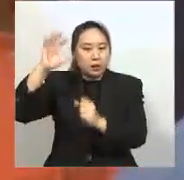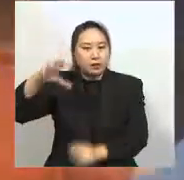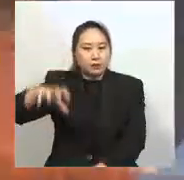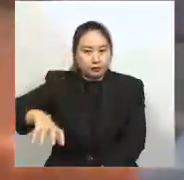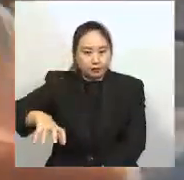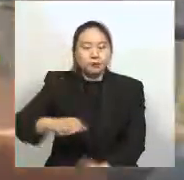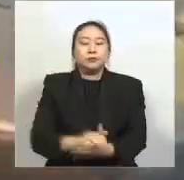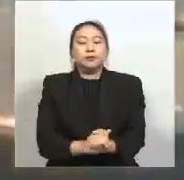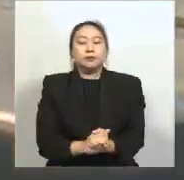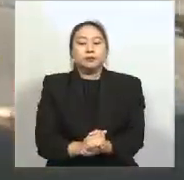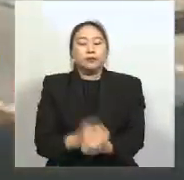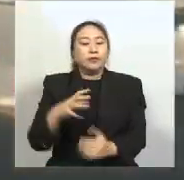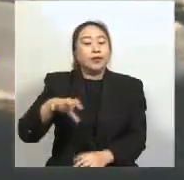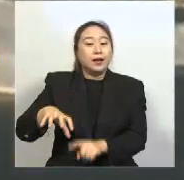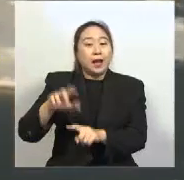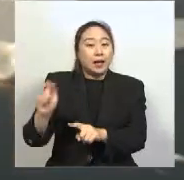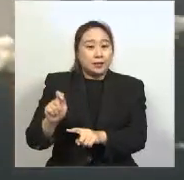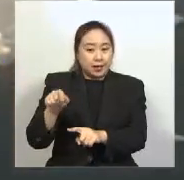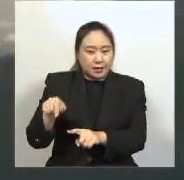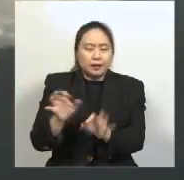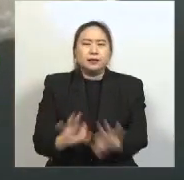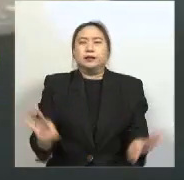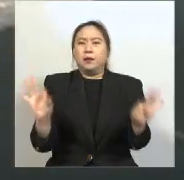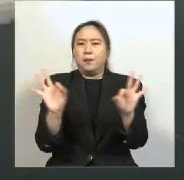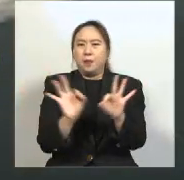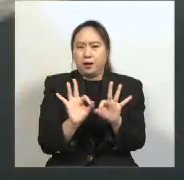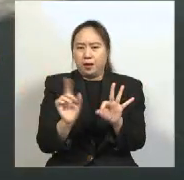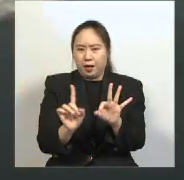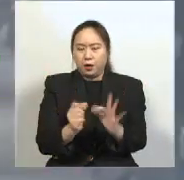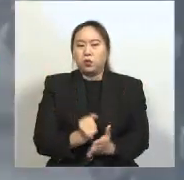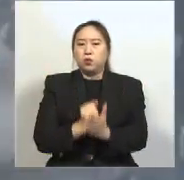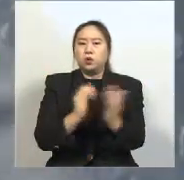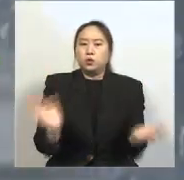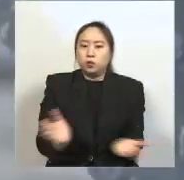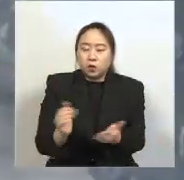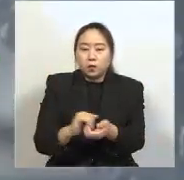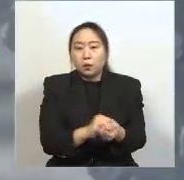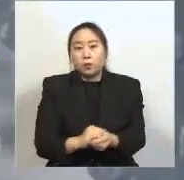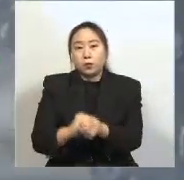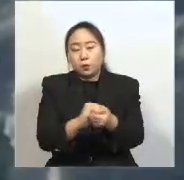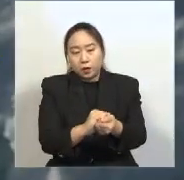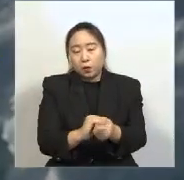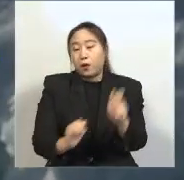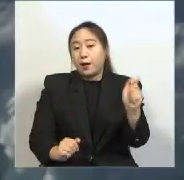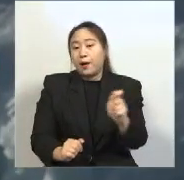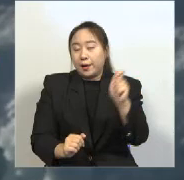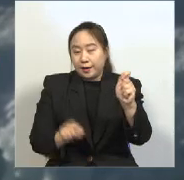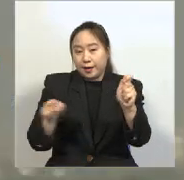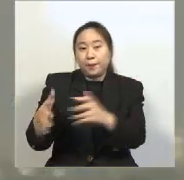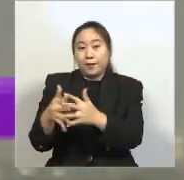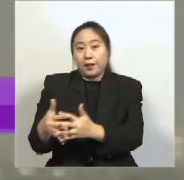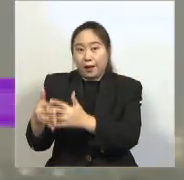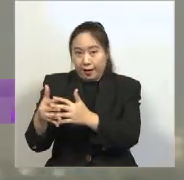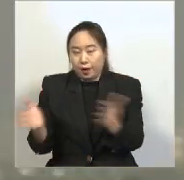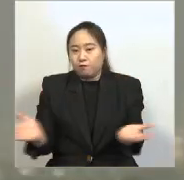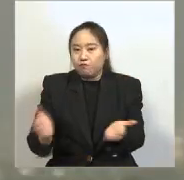ตี้ซึ่งเอเชียโซเซตี้มีบทบาทสำคัญในการส่งเสริมความร่วมมือระหว่างเอเชียกับสหรัฐอเมริก